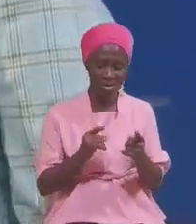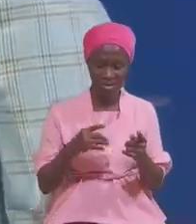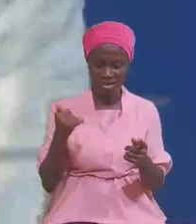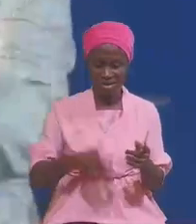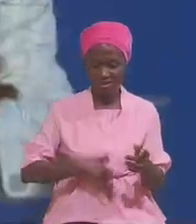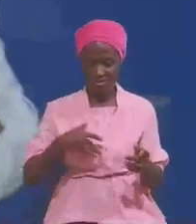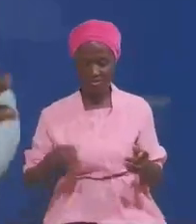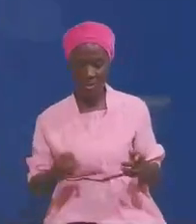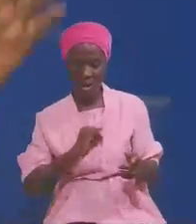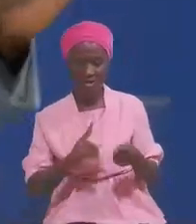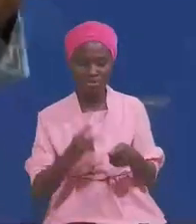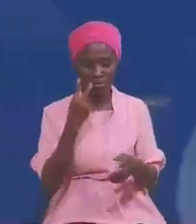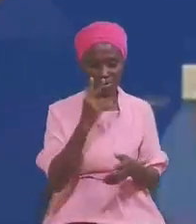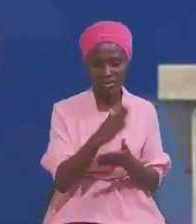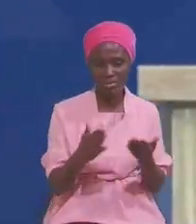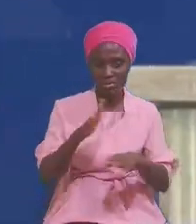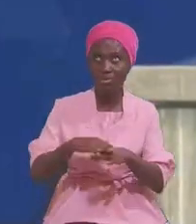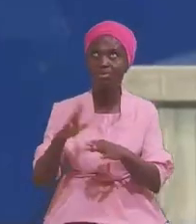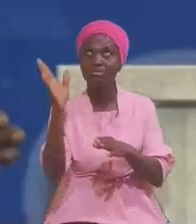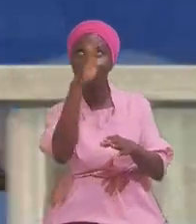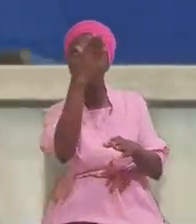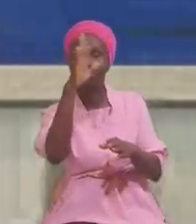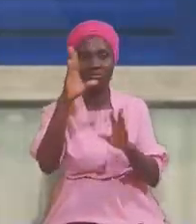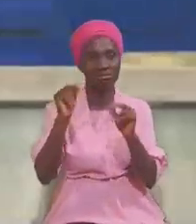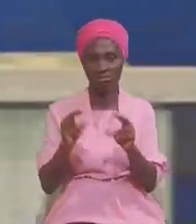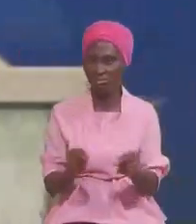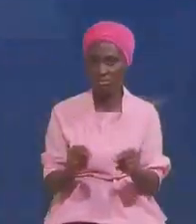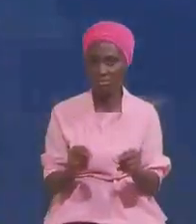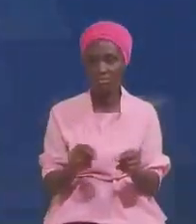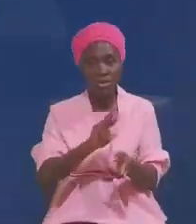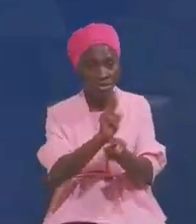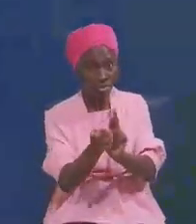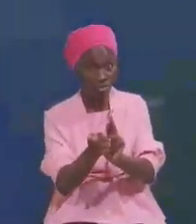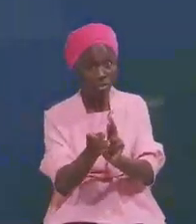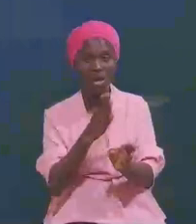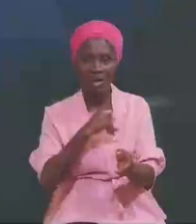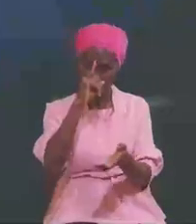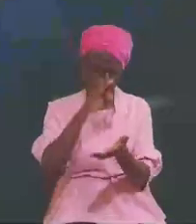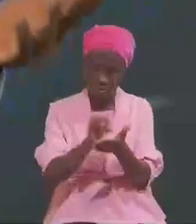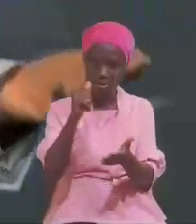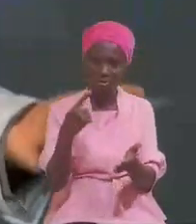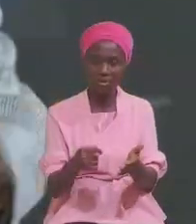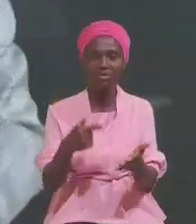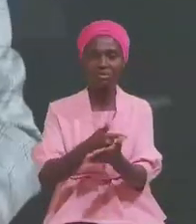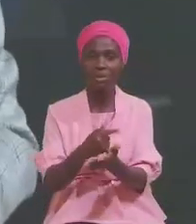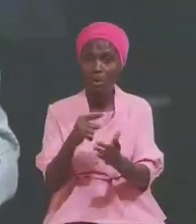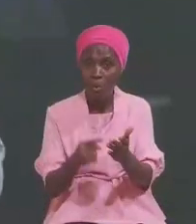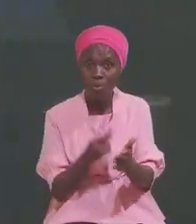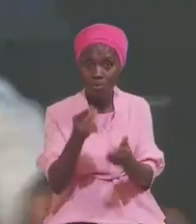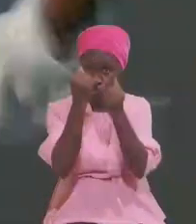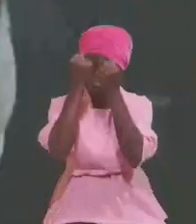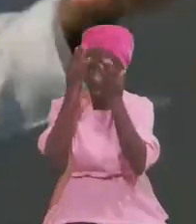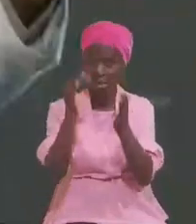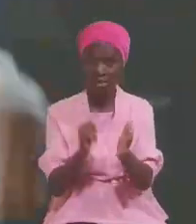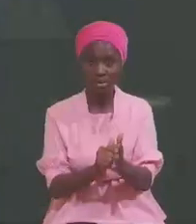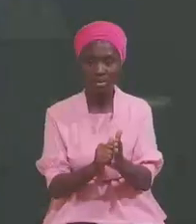Je vois un éclair du ciel. Non, repentez-vous et croyez à l'évangile. Dès que tu y obéis, le